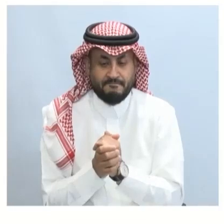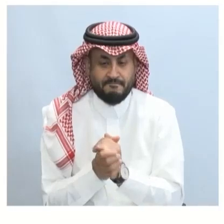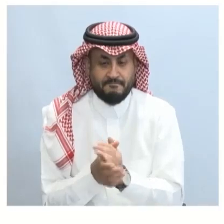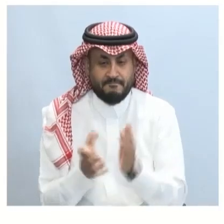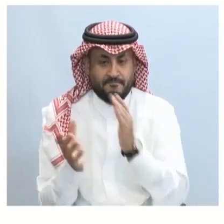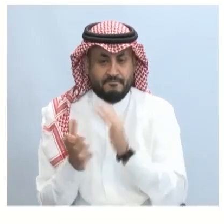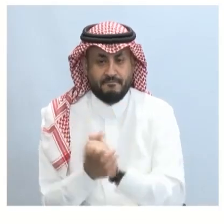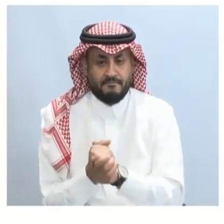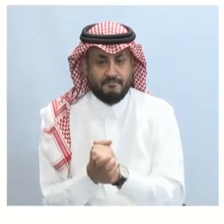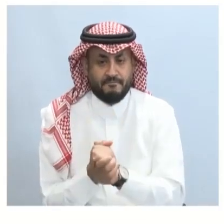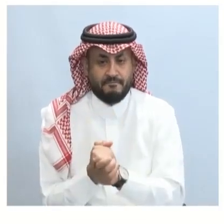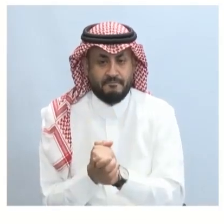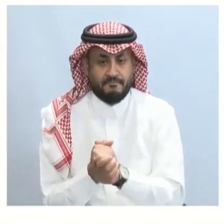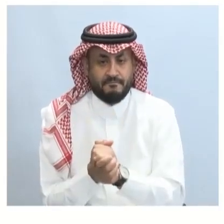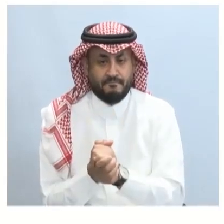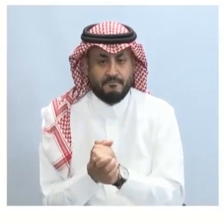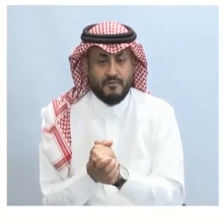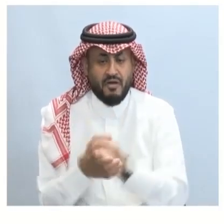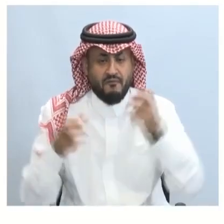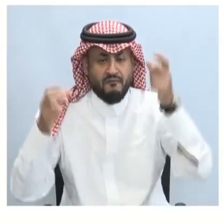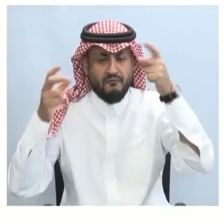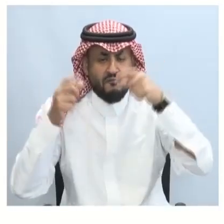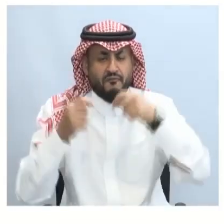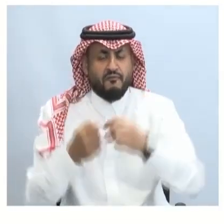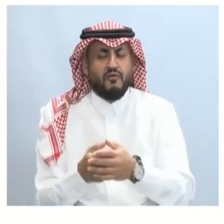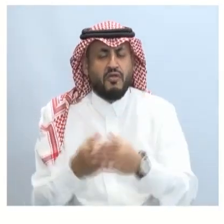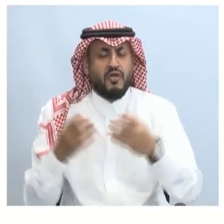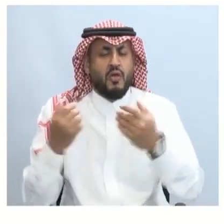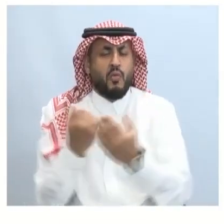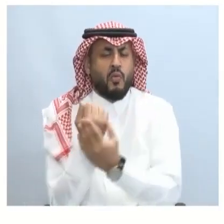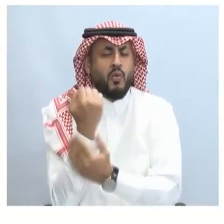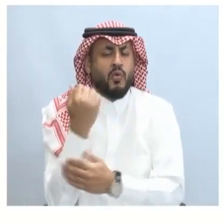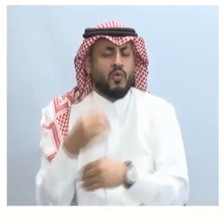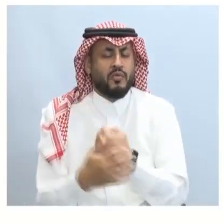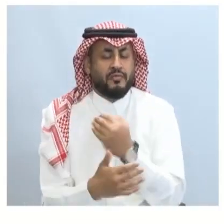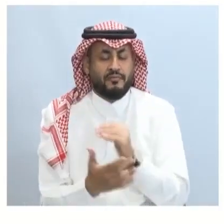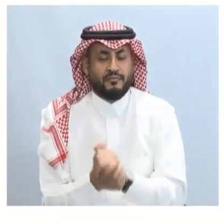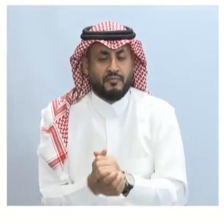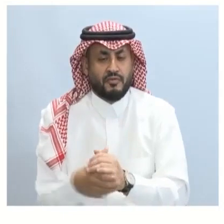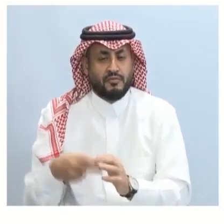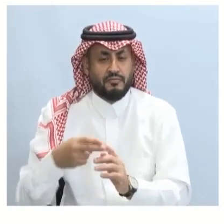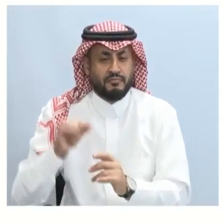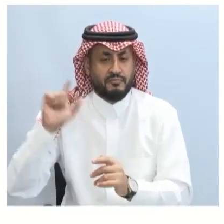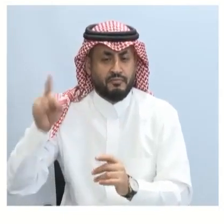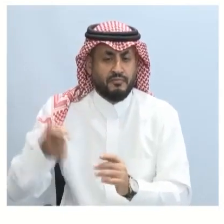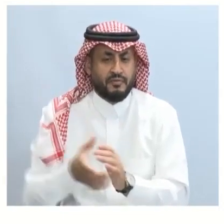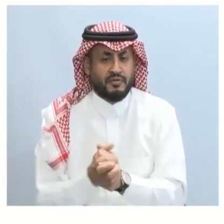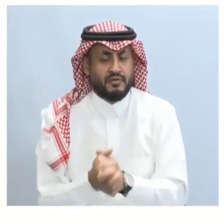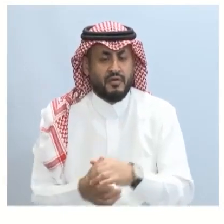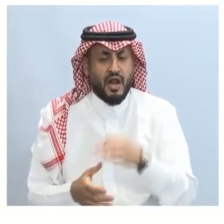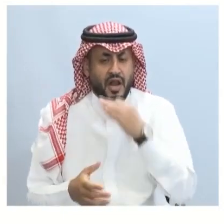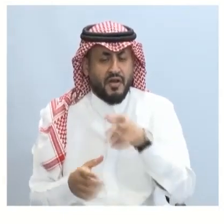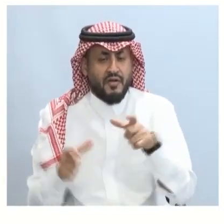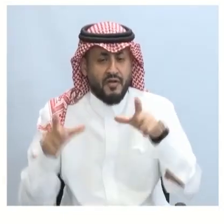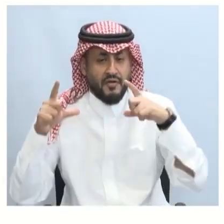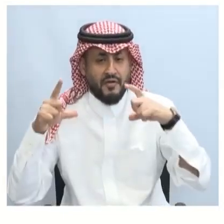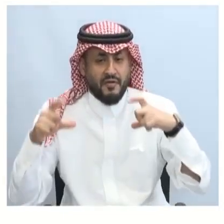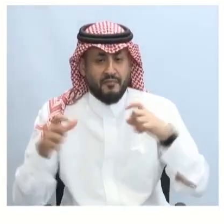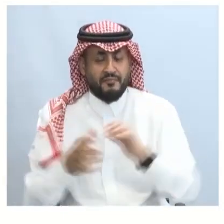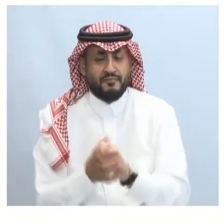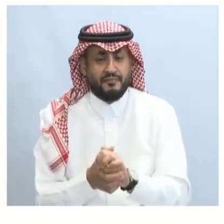فضل الوضوء عن عمر بن الخطاب رضي الله عنه قال قال رسول الله صلى الله عليه